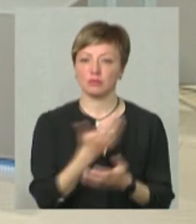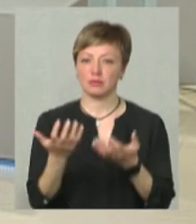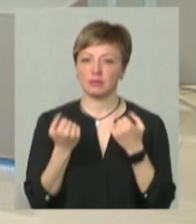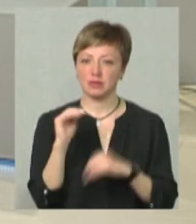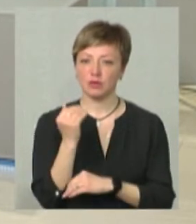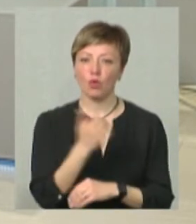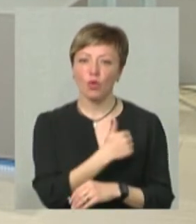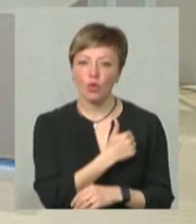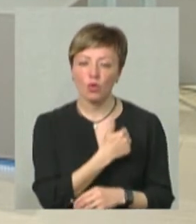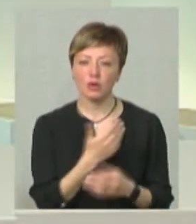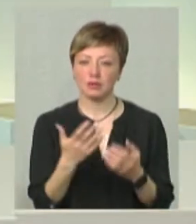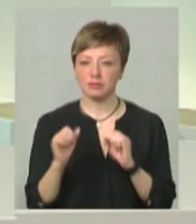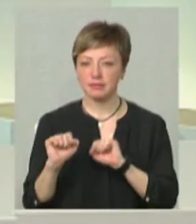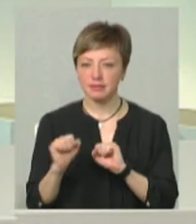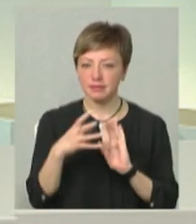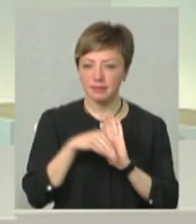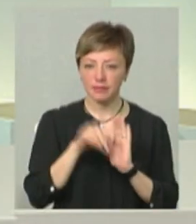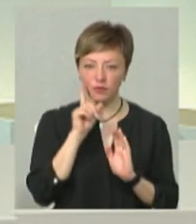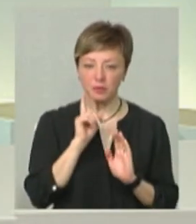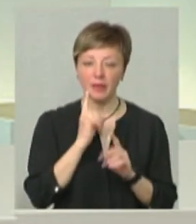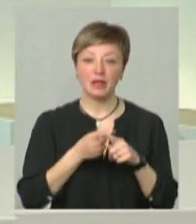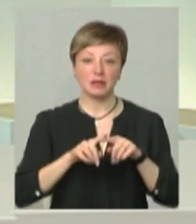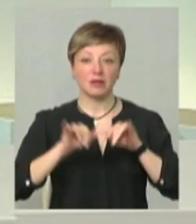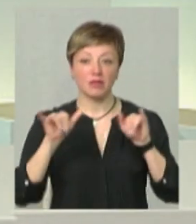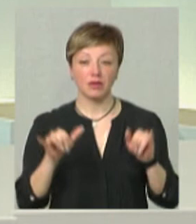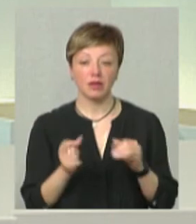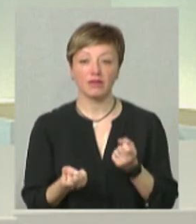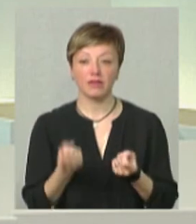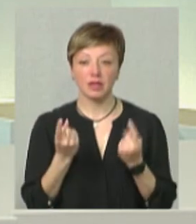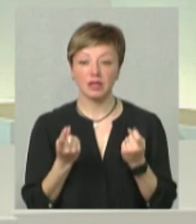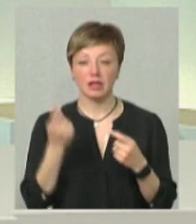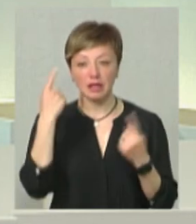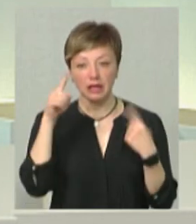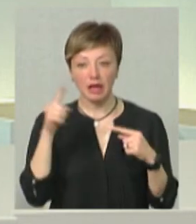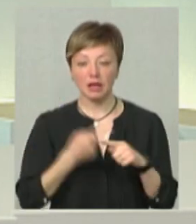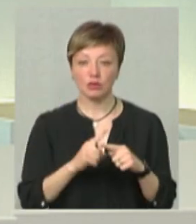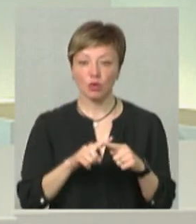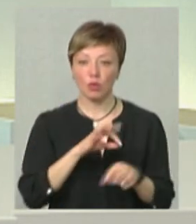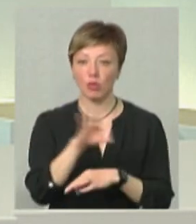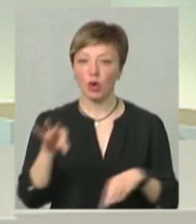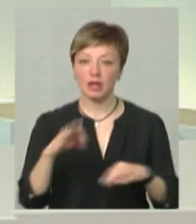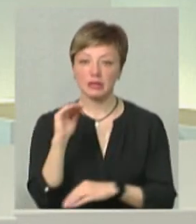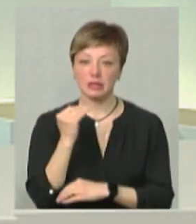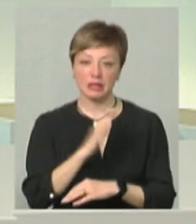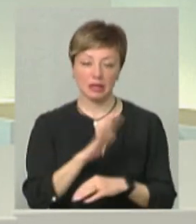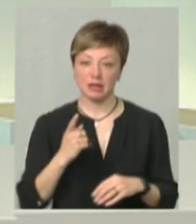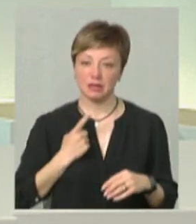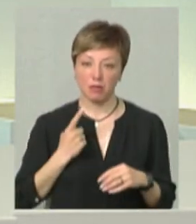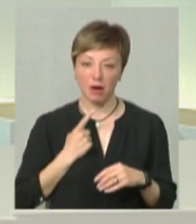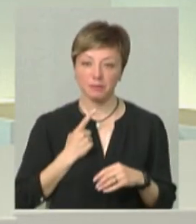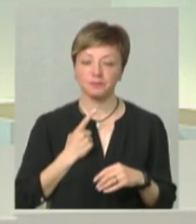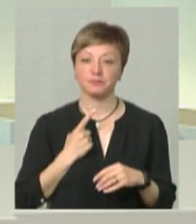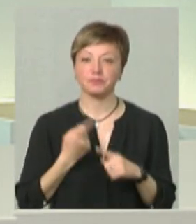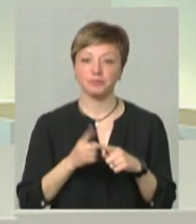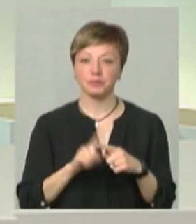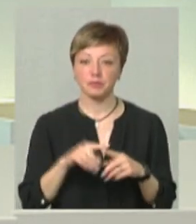прихистити дитину, ми хочемо прихистити дитину. Тому на оцій хвилі виникла ідея ось цього проєкту «Дитина не сама».